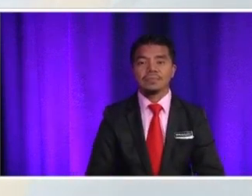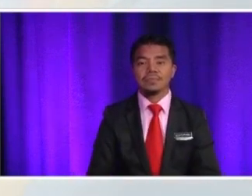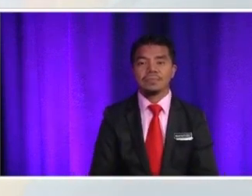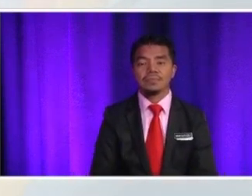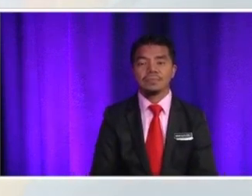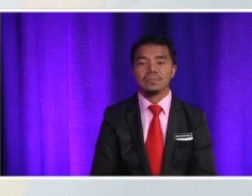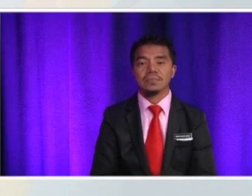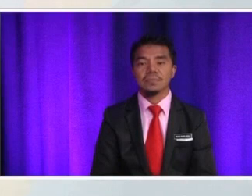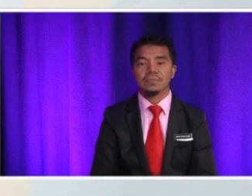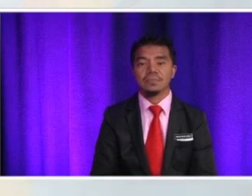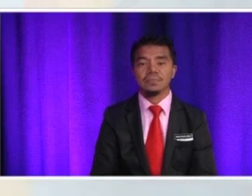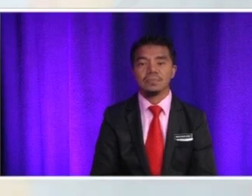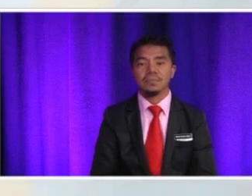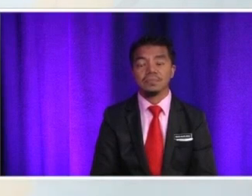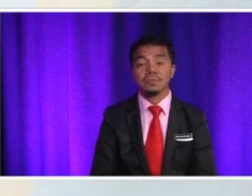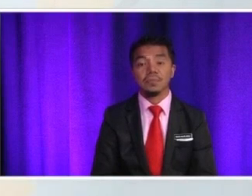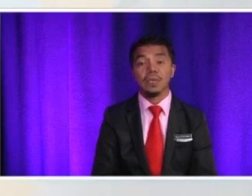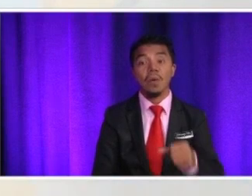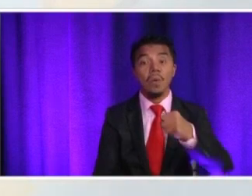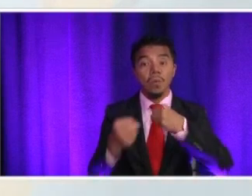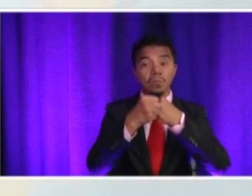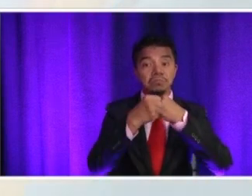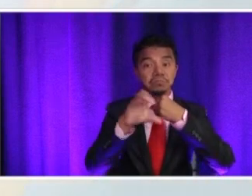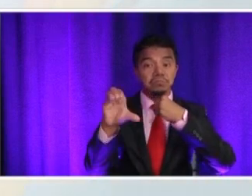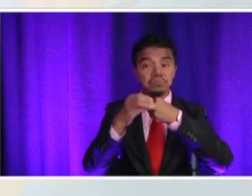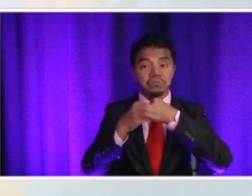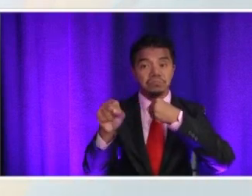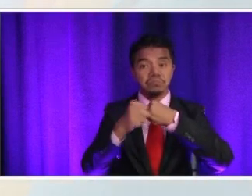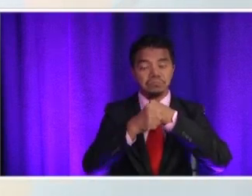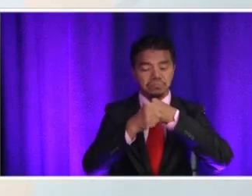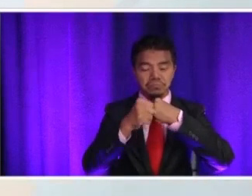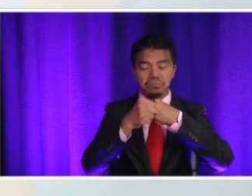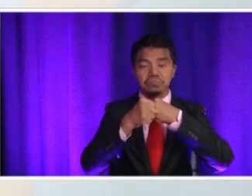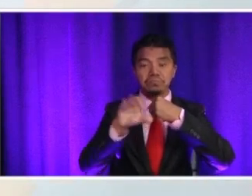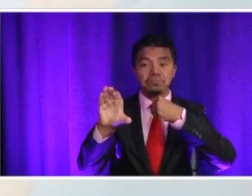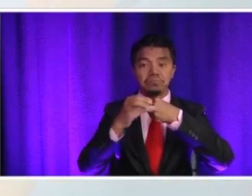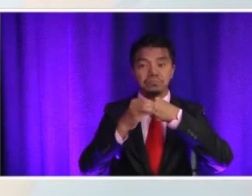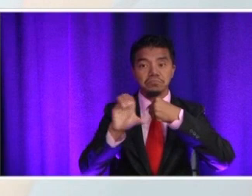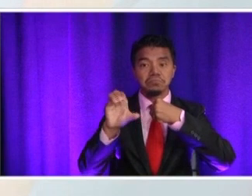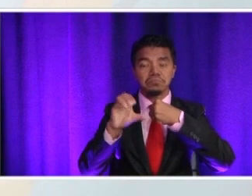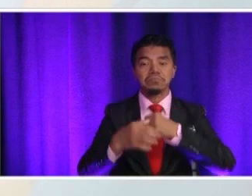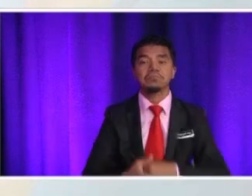Pemasaran yang keempat ialah promosi. Promosi. Kenapa dengan promosi, Maisara?